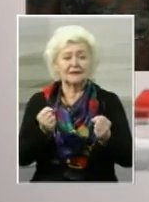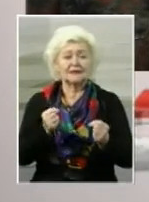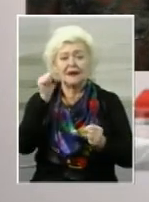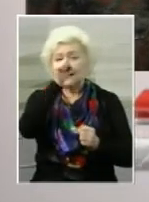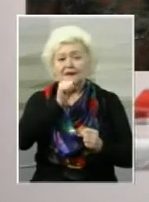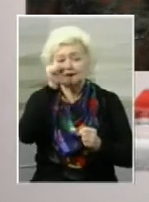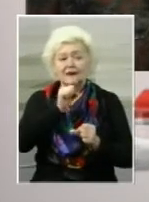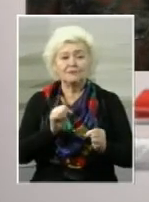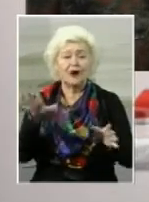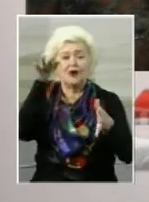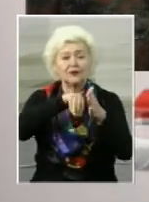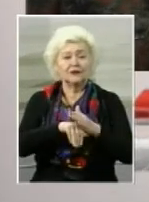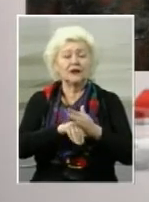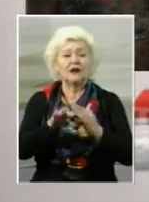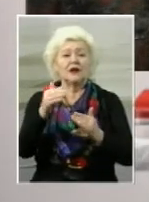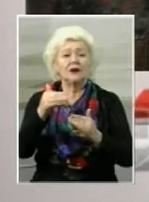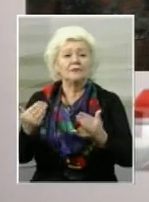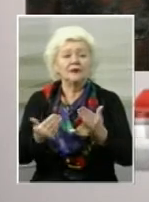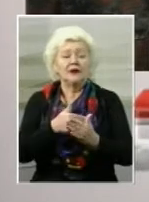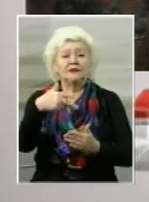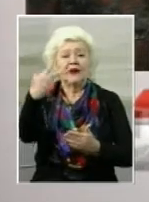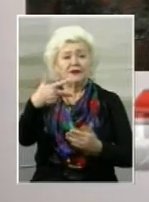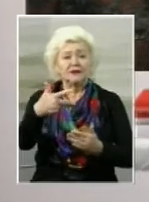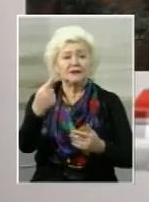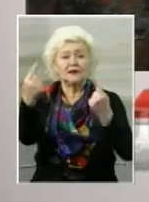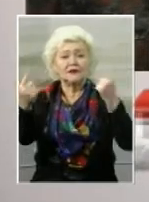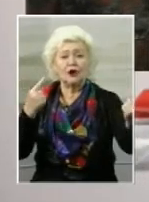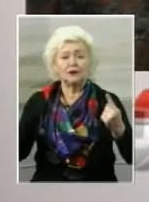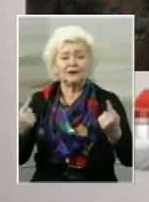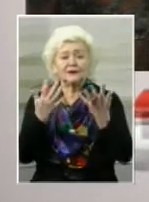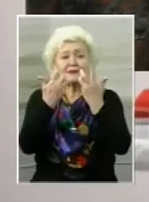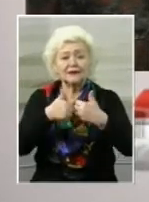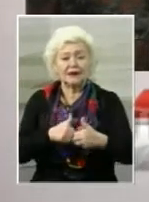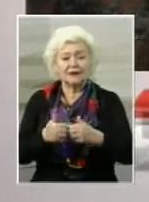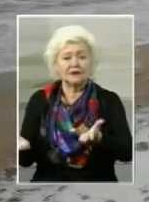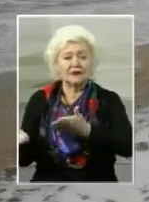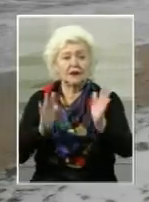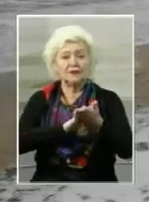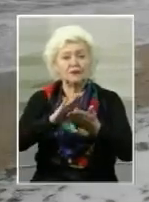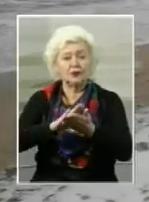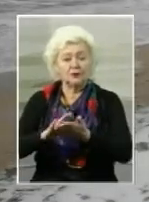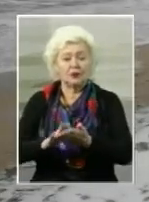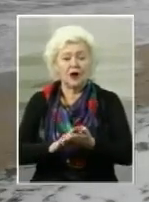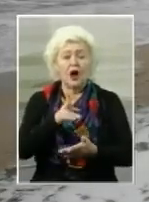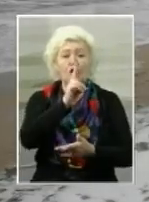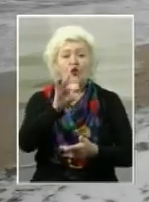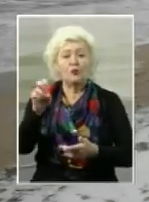острові укладено. 20 договорів на 33 одиниці техніки. Серед них там